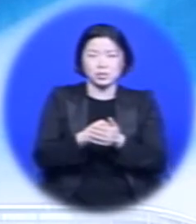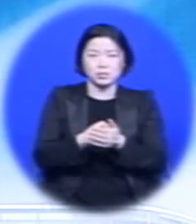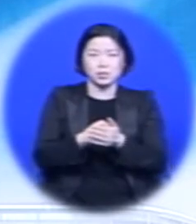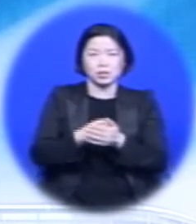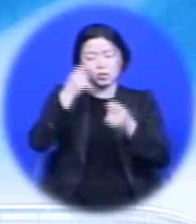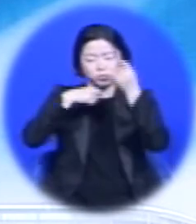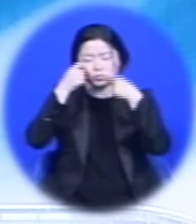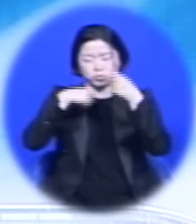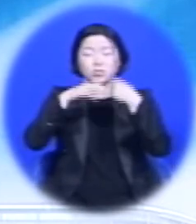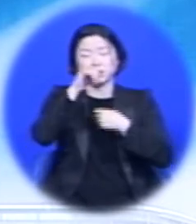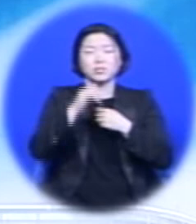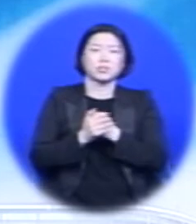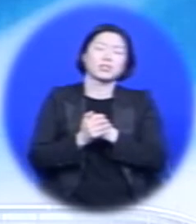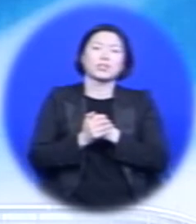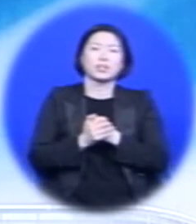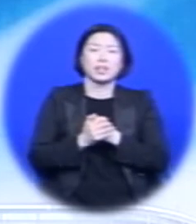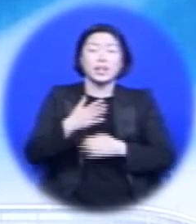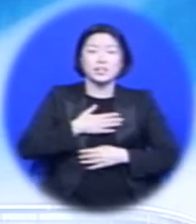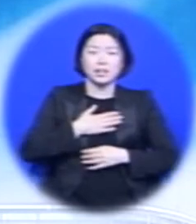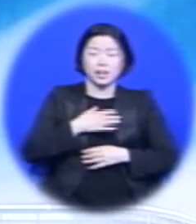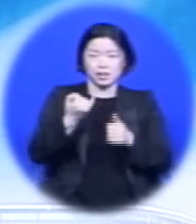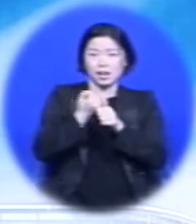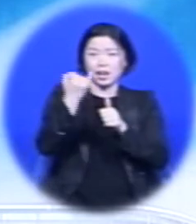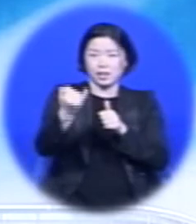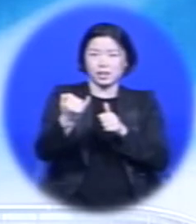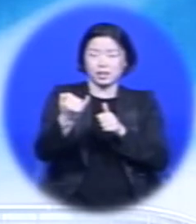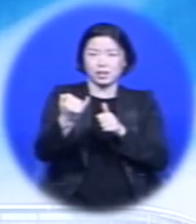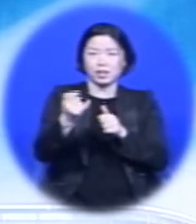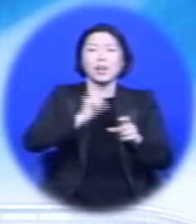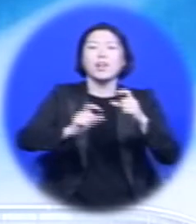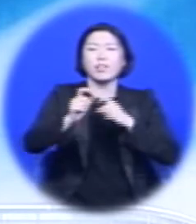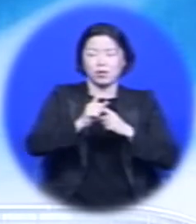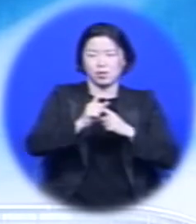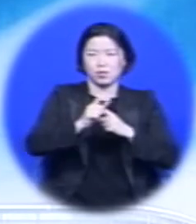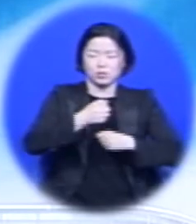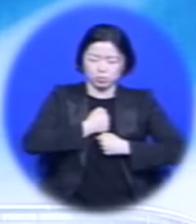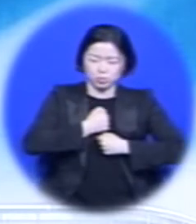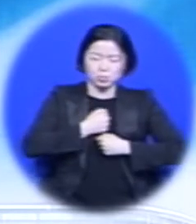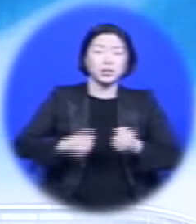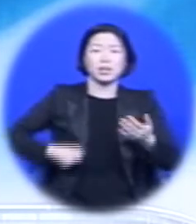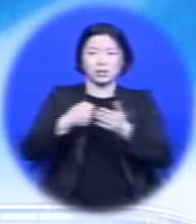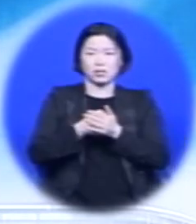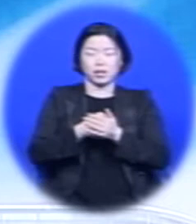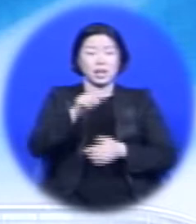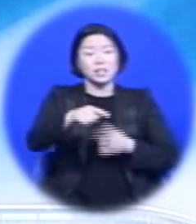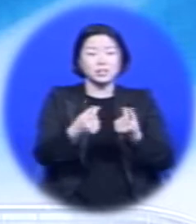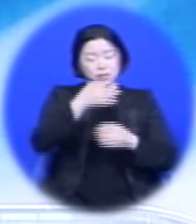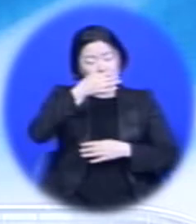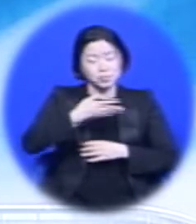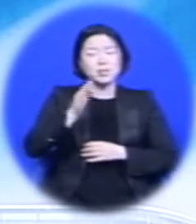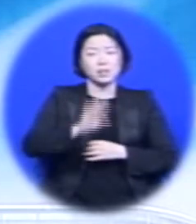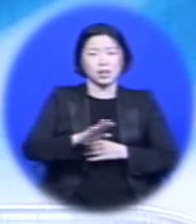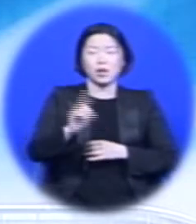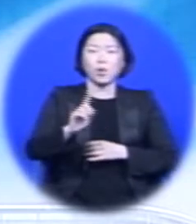그렇게 울어요. 제가 제 아내에게 신중하게 결단하라고 그랬어요. 그렇게 힘든데 걔를